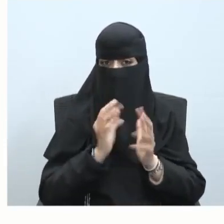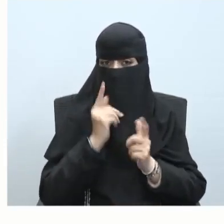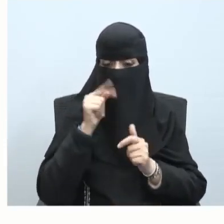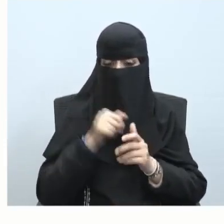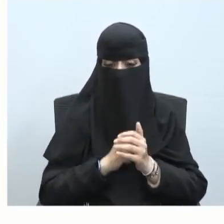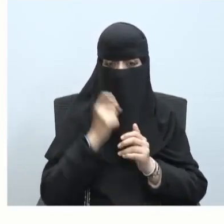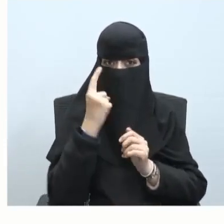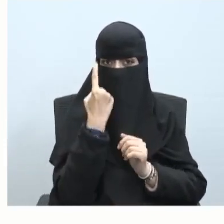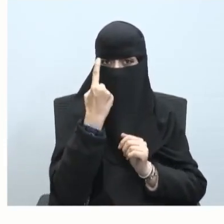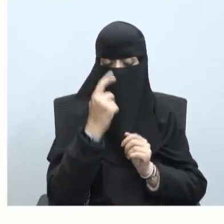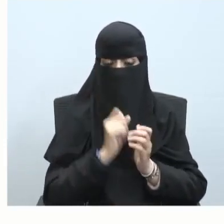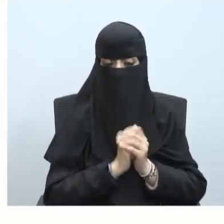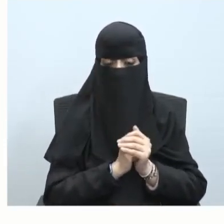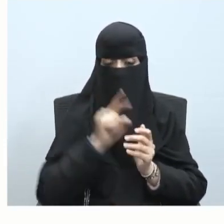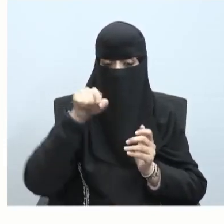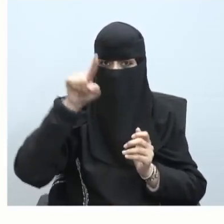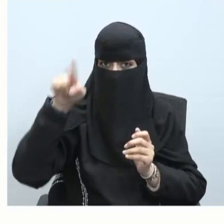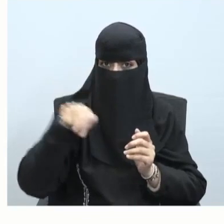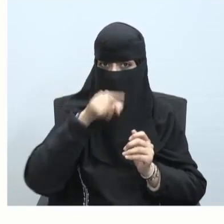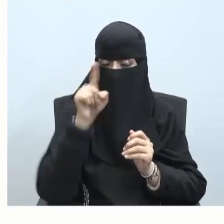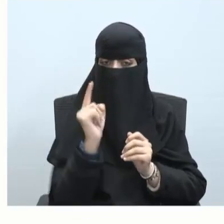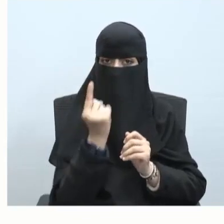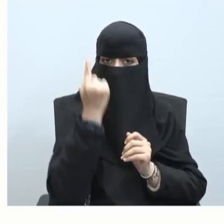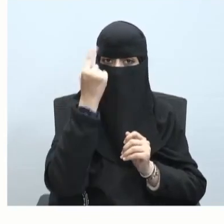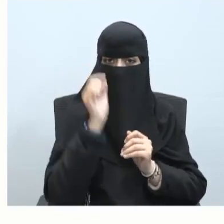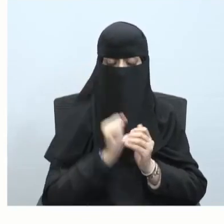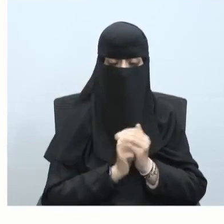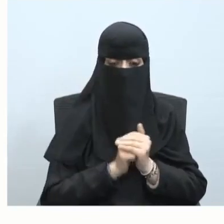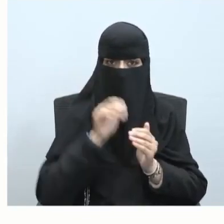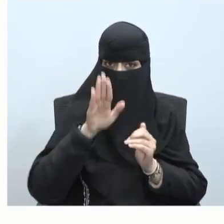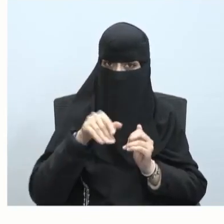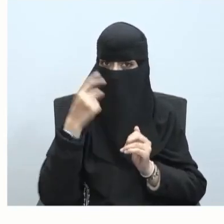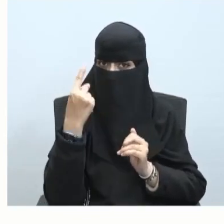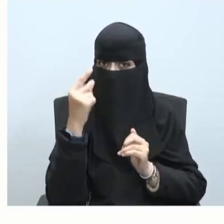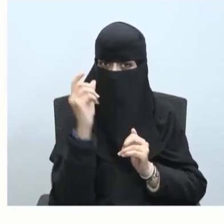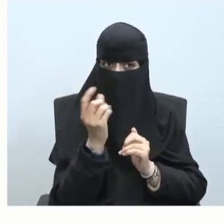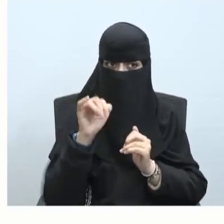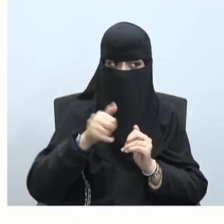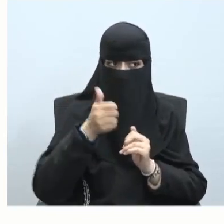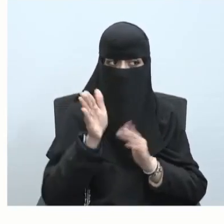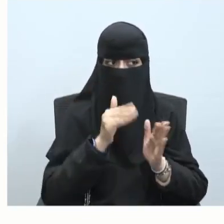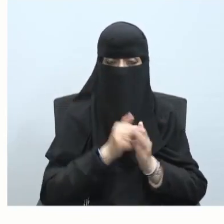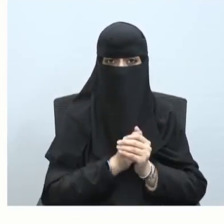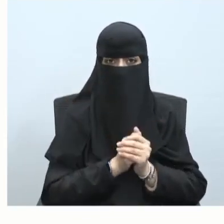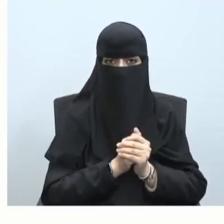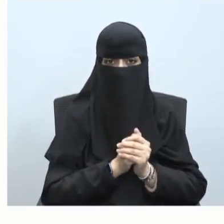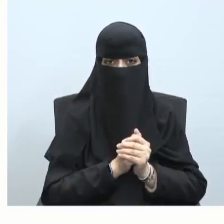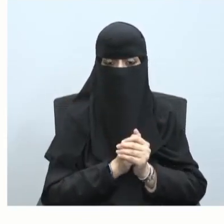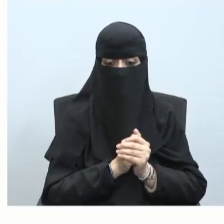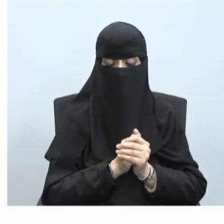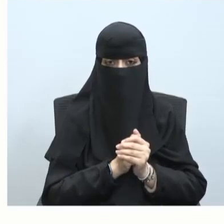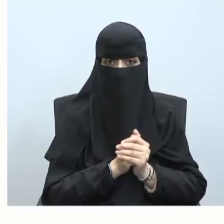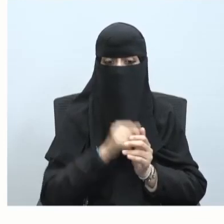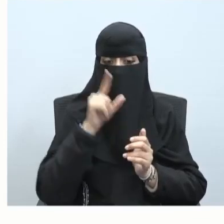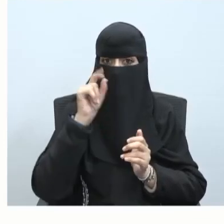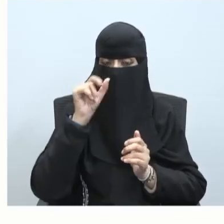مبدعين هذه العمله الاولى من فئه ريال كذلك ابنائي بناتي